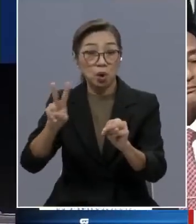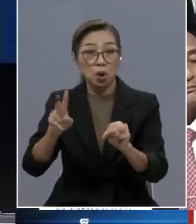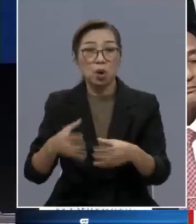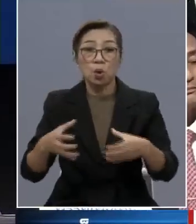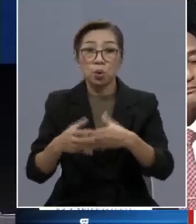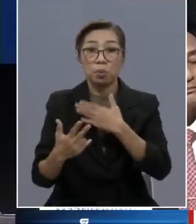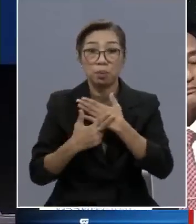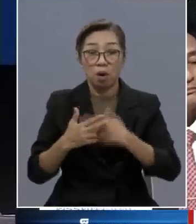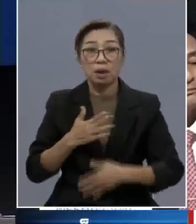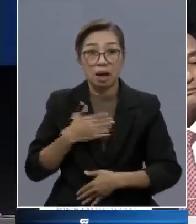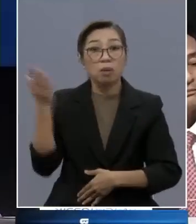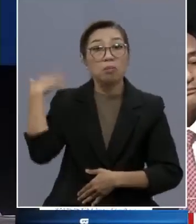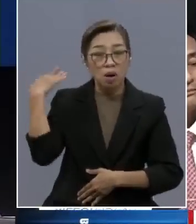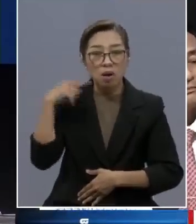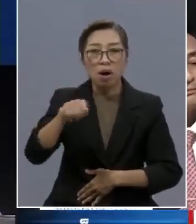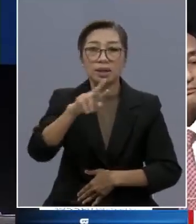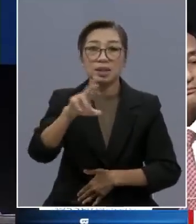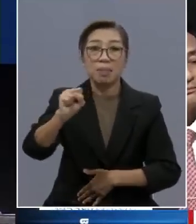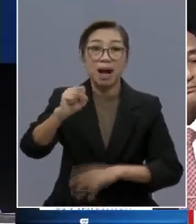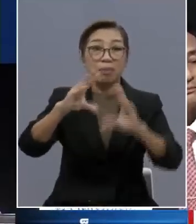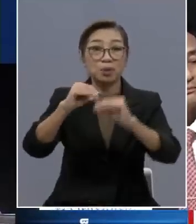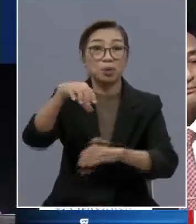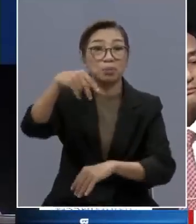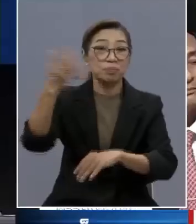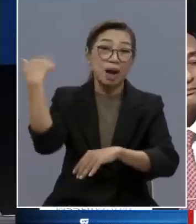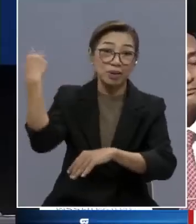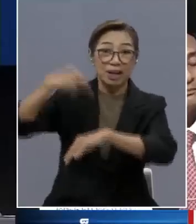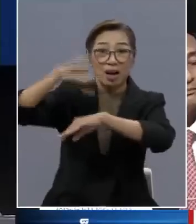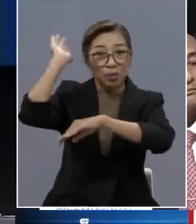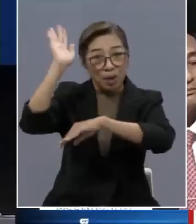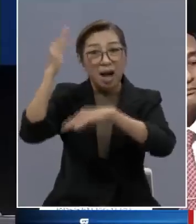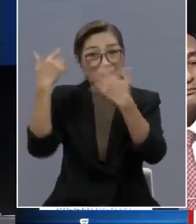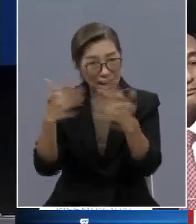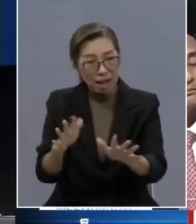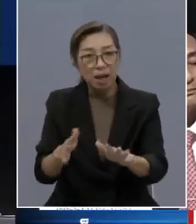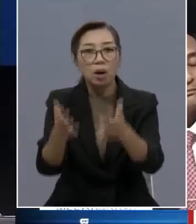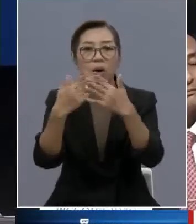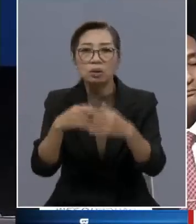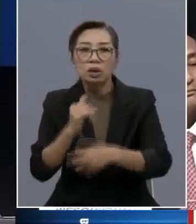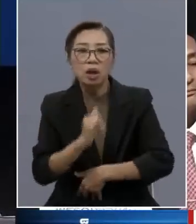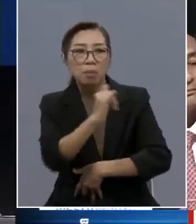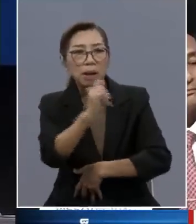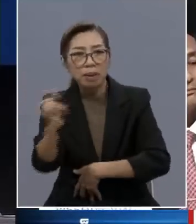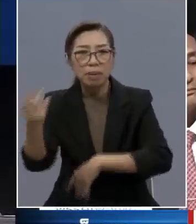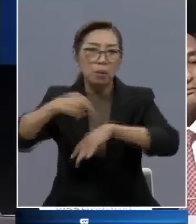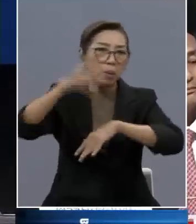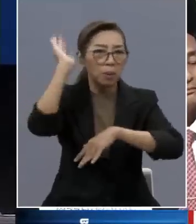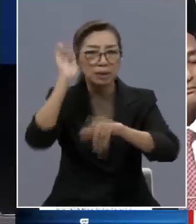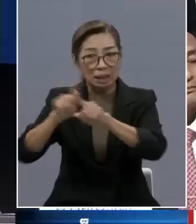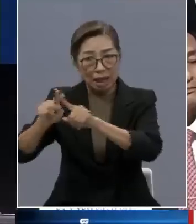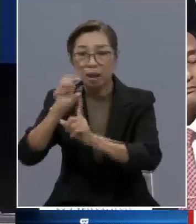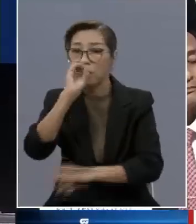ยก็เคยอภิปรายในสภานะครับเคยดีเบตทุกเวทีว่าถ้าหากมีการแก้ไ